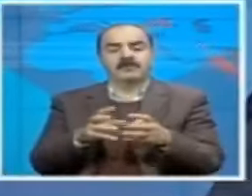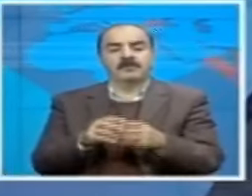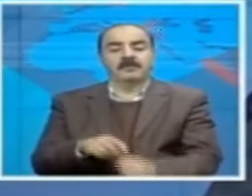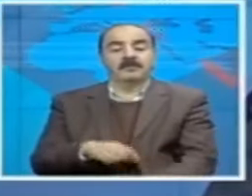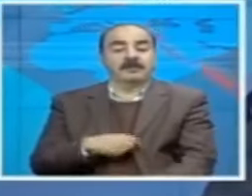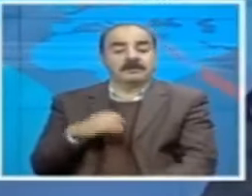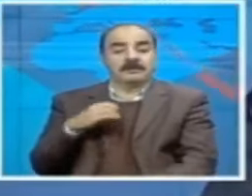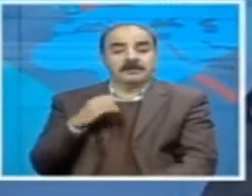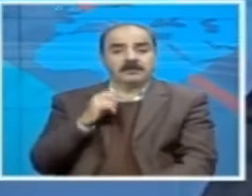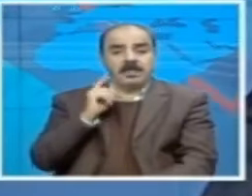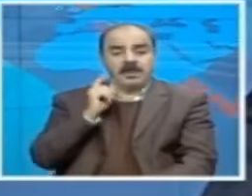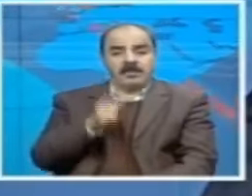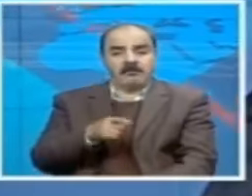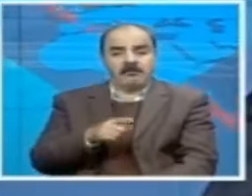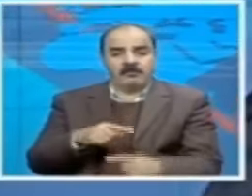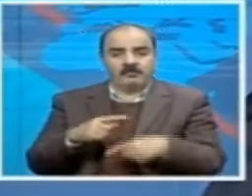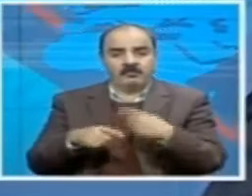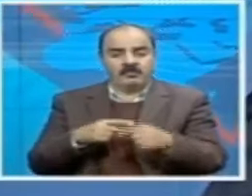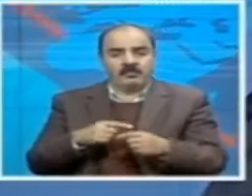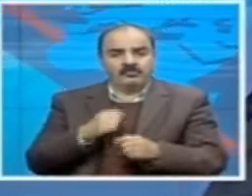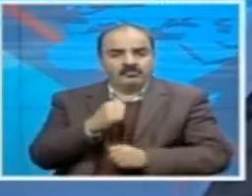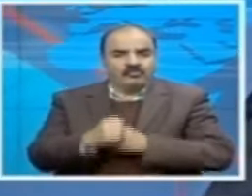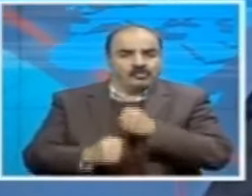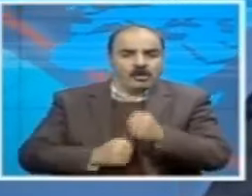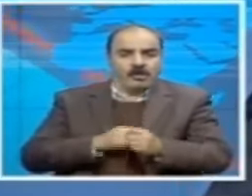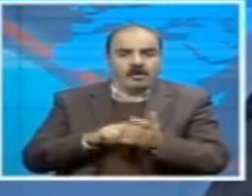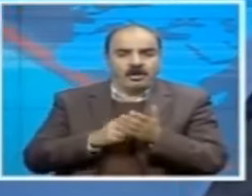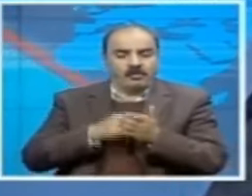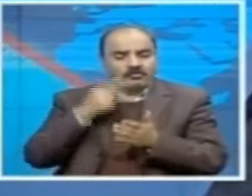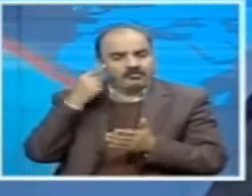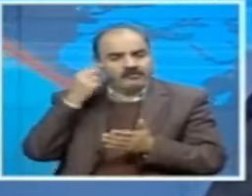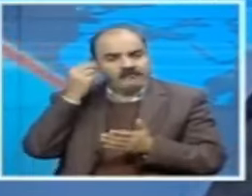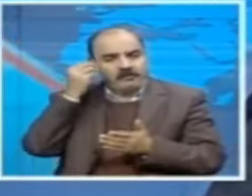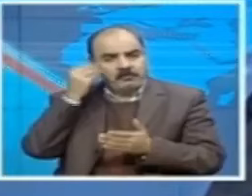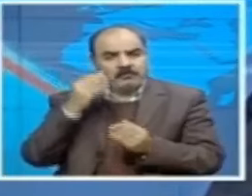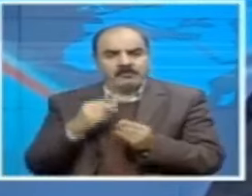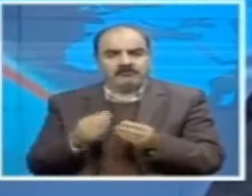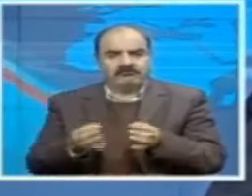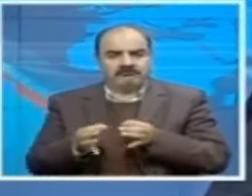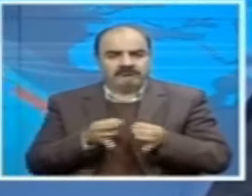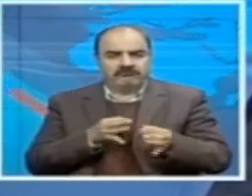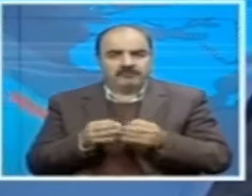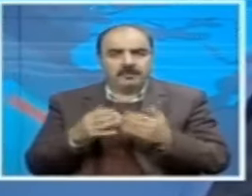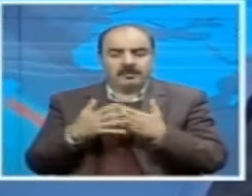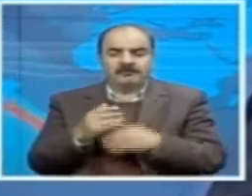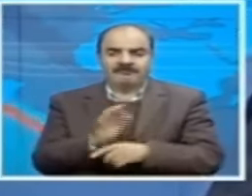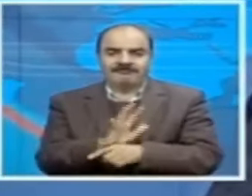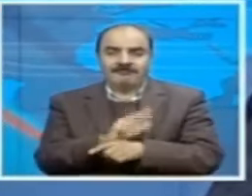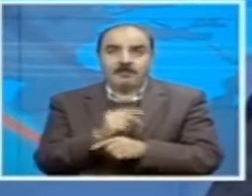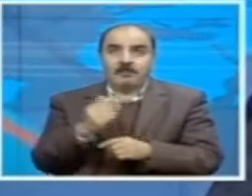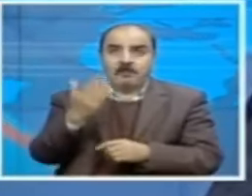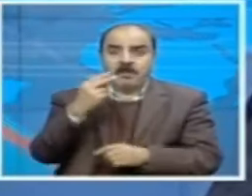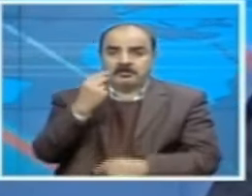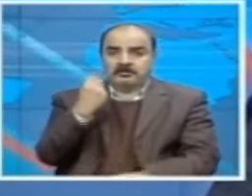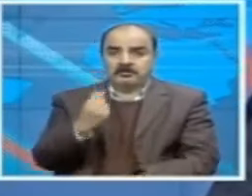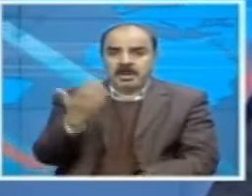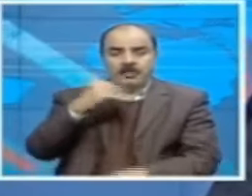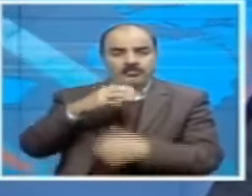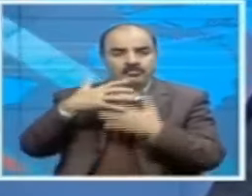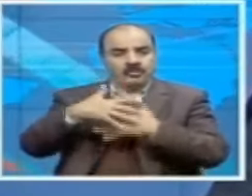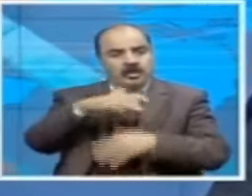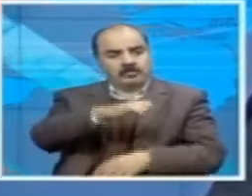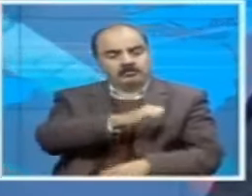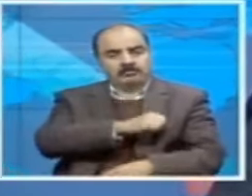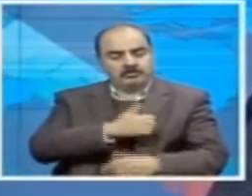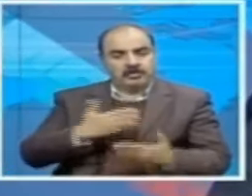وجه الرئيس عبد الفتاح السيسي بتعزيز الجهود ومواصلة العمل المكثف على توفير الظروف الملائمة لجذب مزيد من